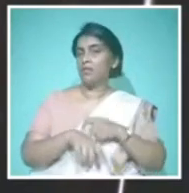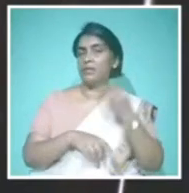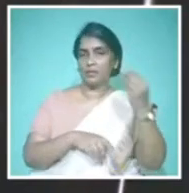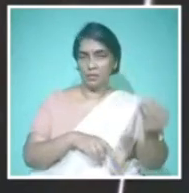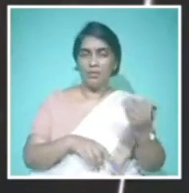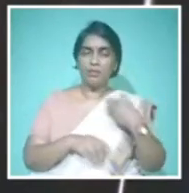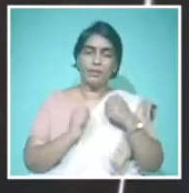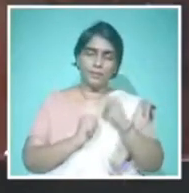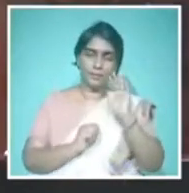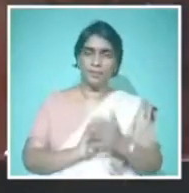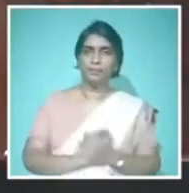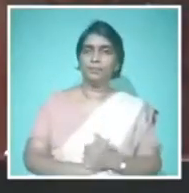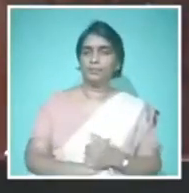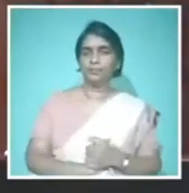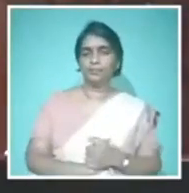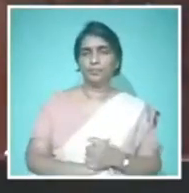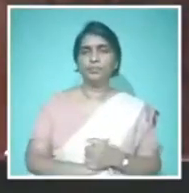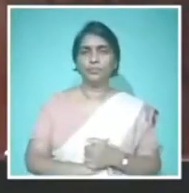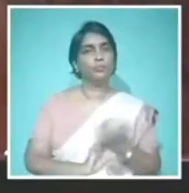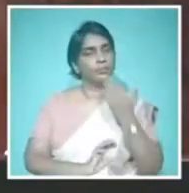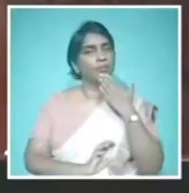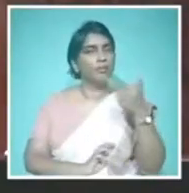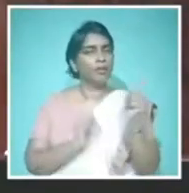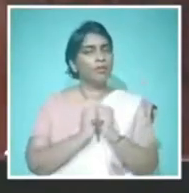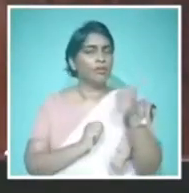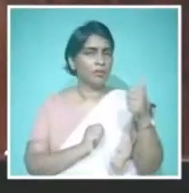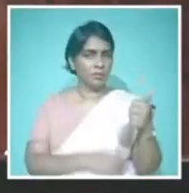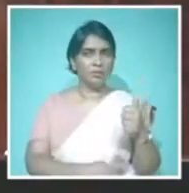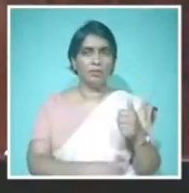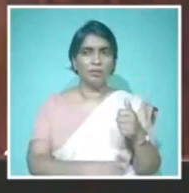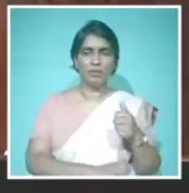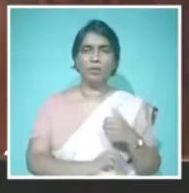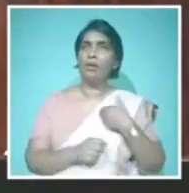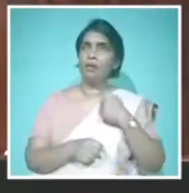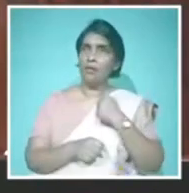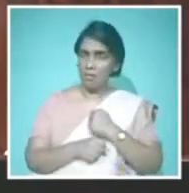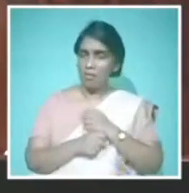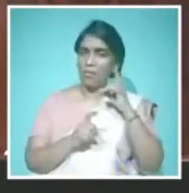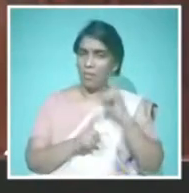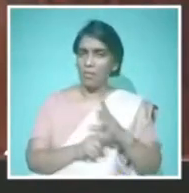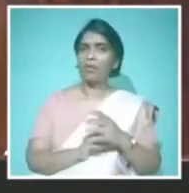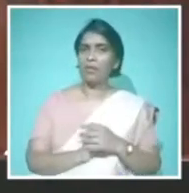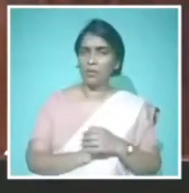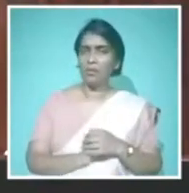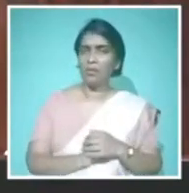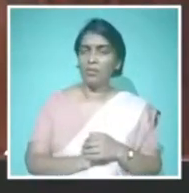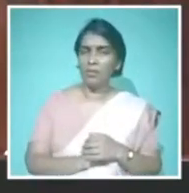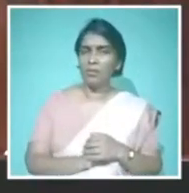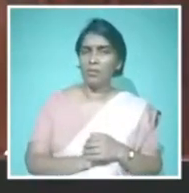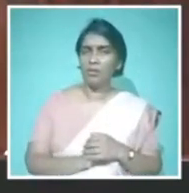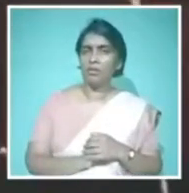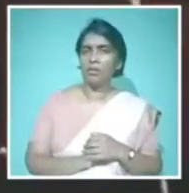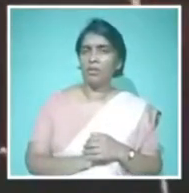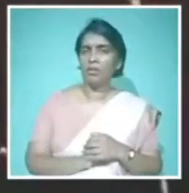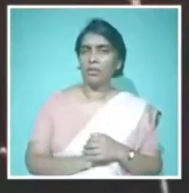දෙන්න කටයුතු කරනවා බොහොම ස්තුතියි බොහොම ස්තුතියි එහෙම කරනවා නේ මොකද අපේ ආණ්ඩුව කාලෙත් මේ යෝජනා ඉදිරිපත් කරාම මේ දෙකක් කාලයක් තියෙනවා